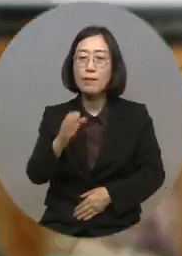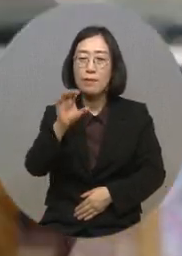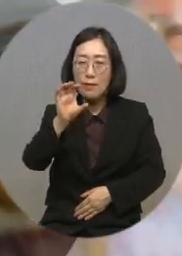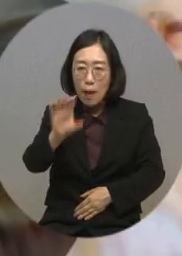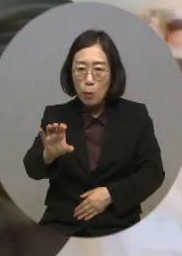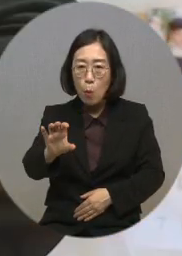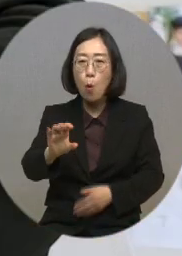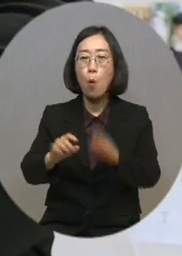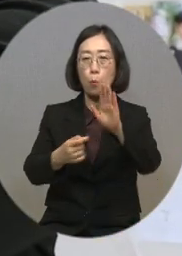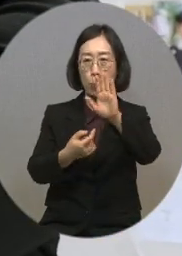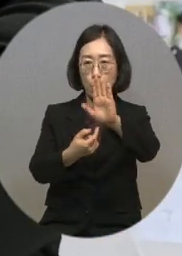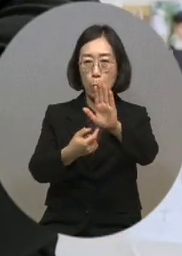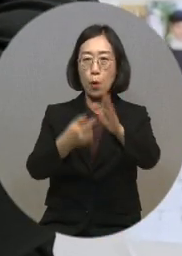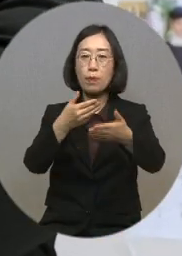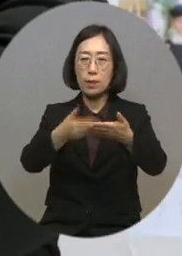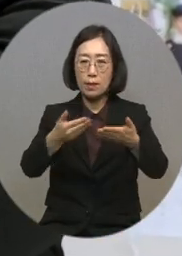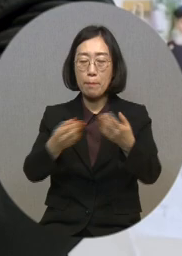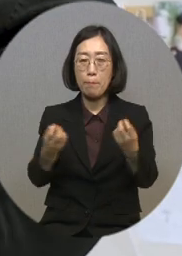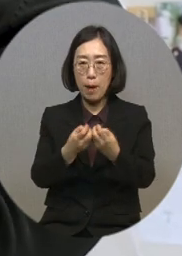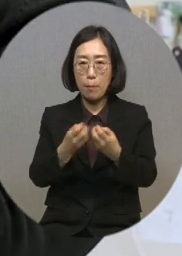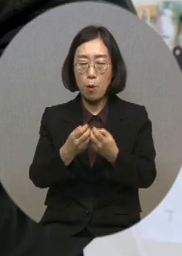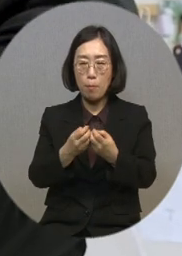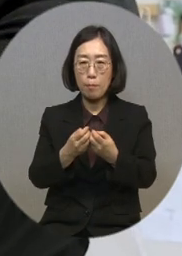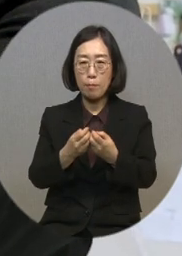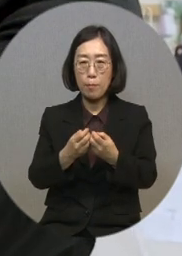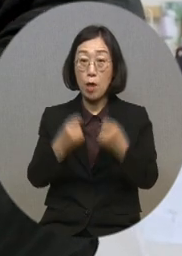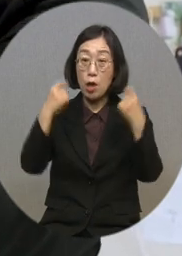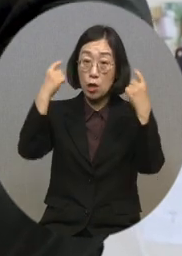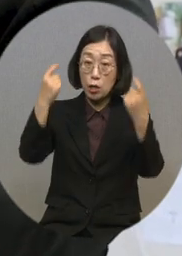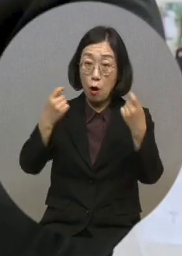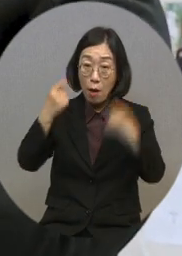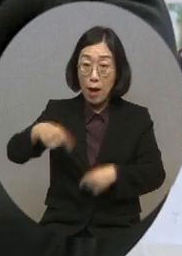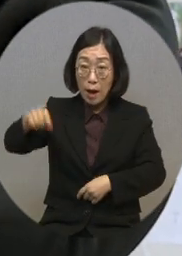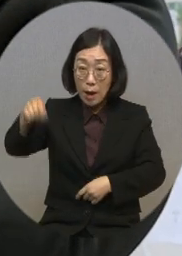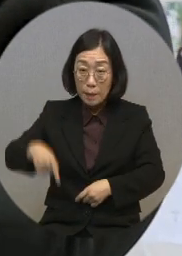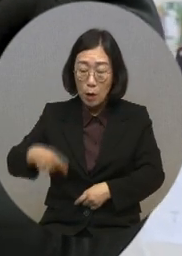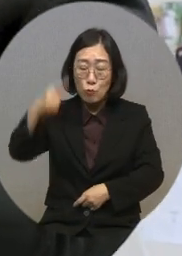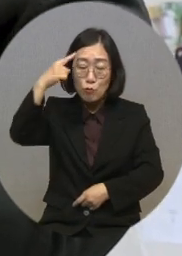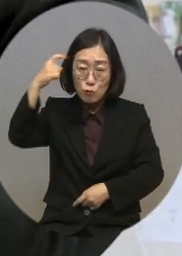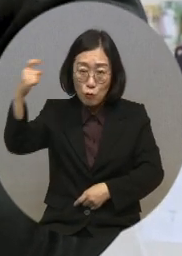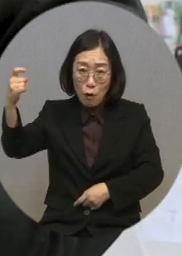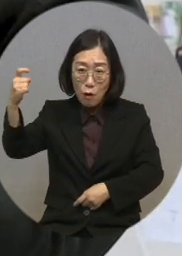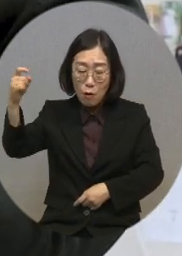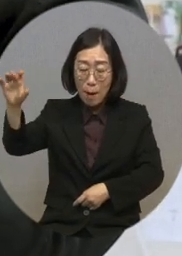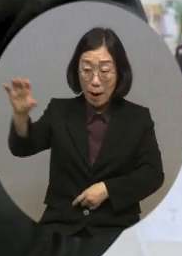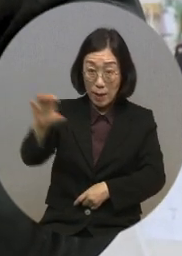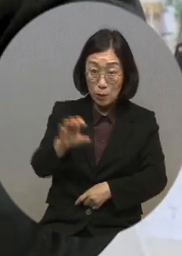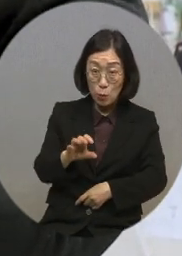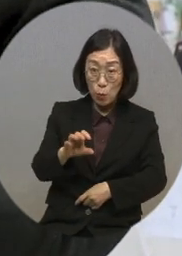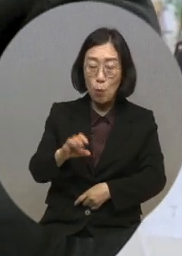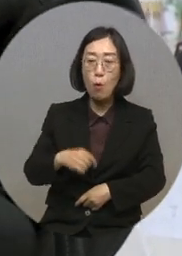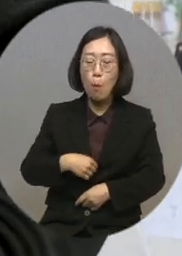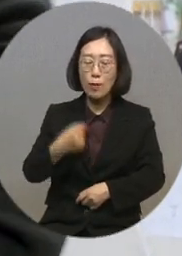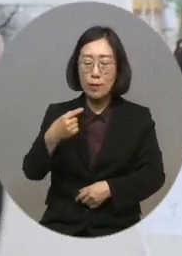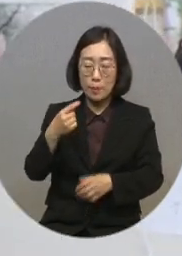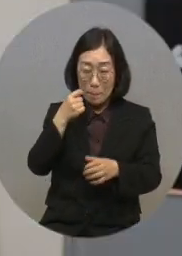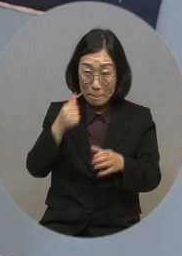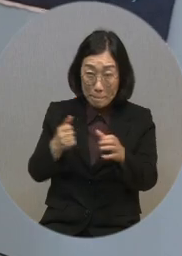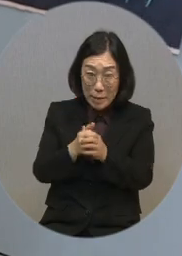하는데요. 여행 중 기억에 남는 소재에 작가만의 생각을 담아 작품을